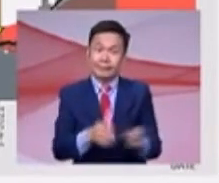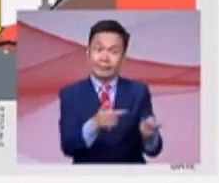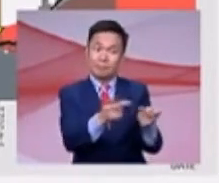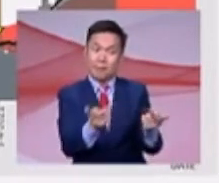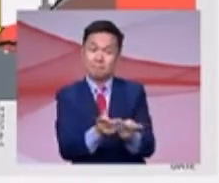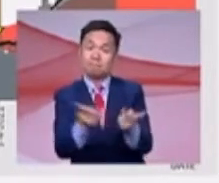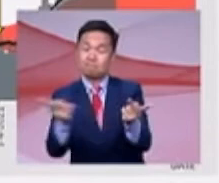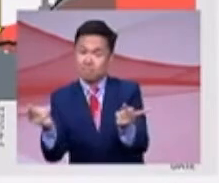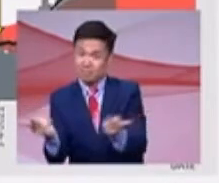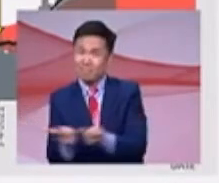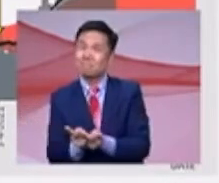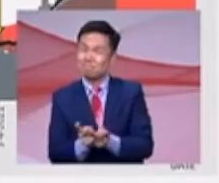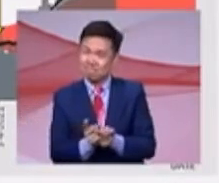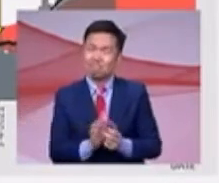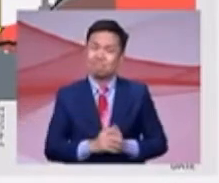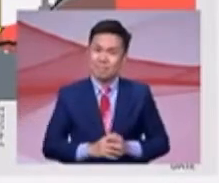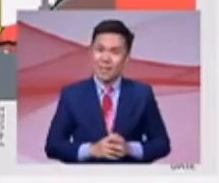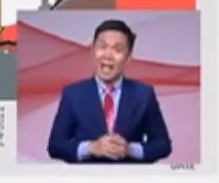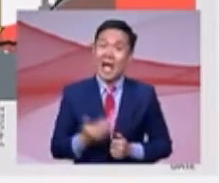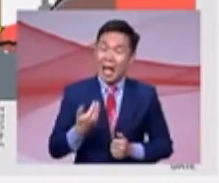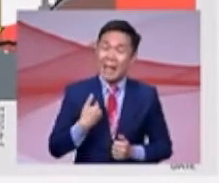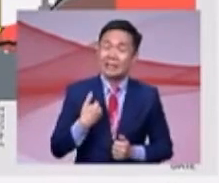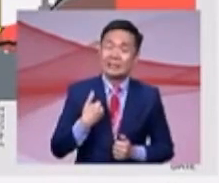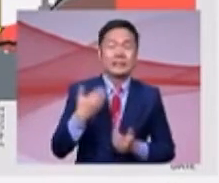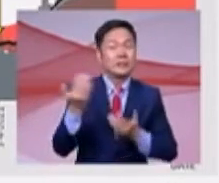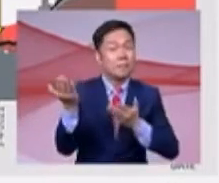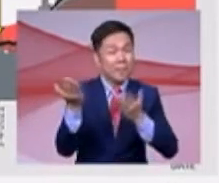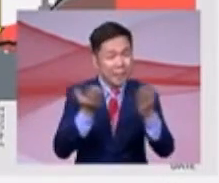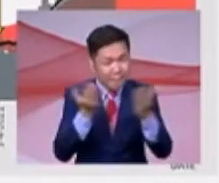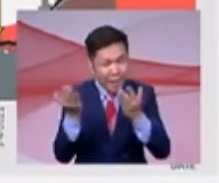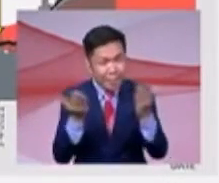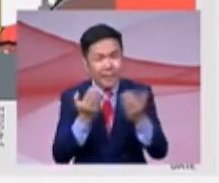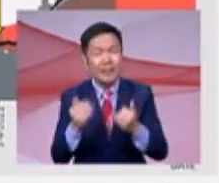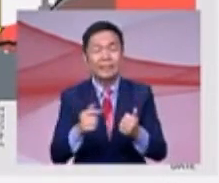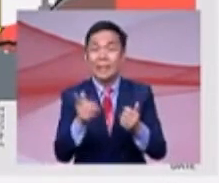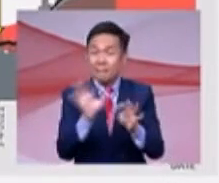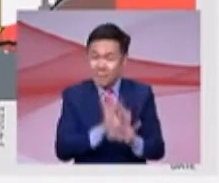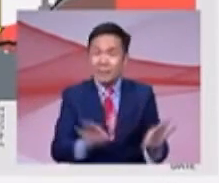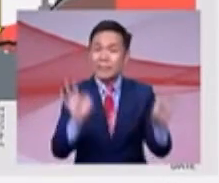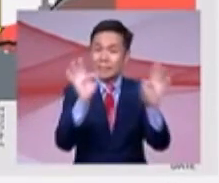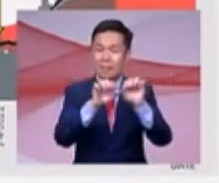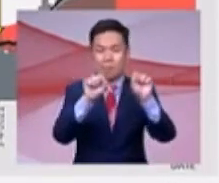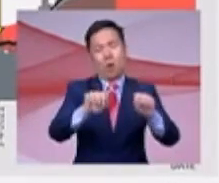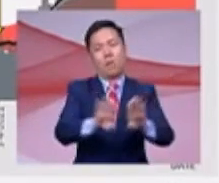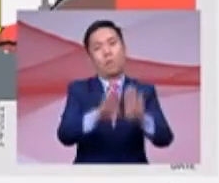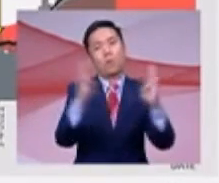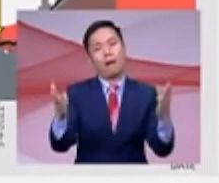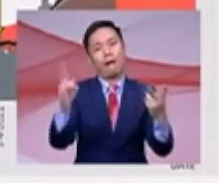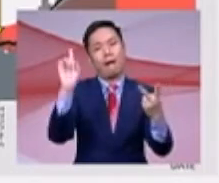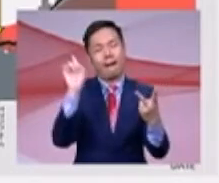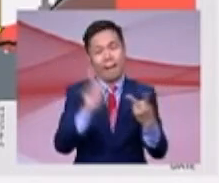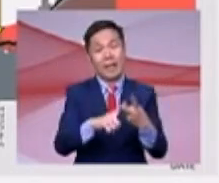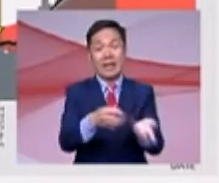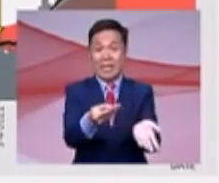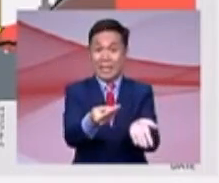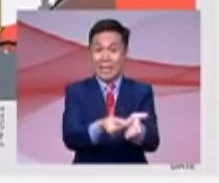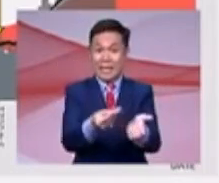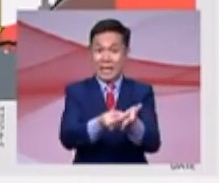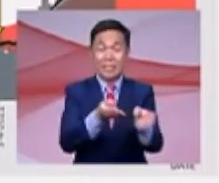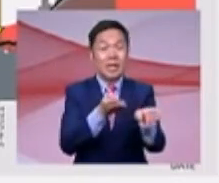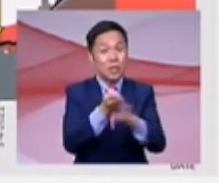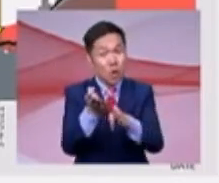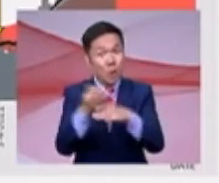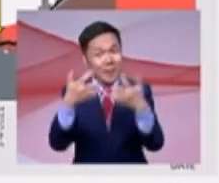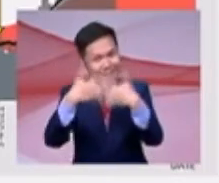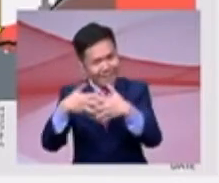iaitu kita membenarkan perkhidmatan esensial untuk berfungsi. Kita membenarkan sektor ekonomi untuk